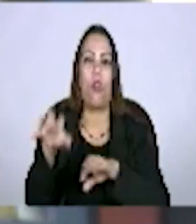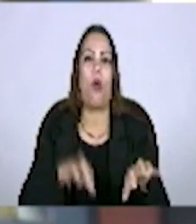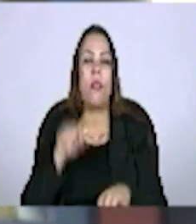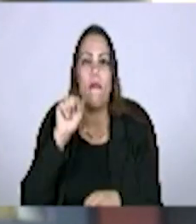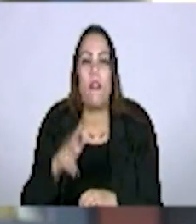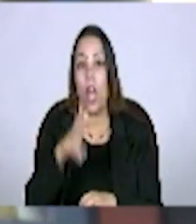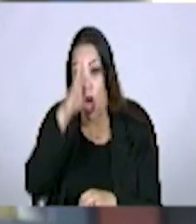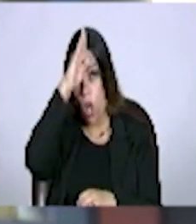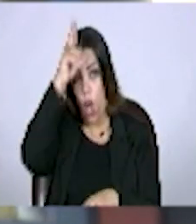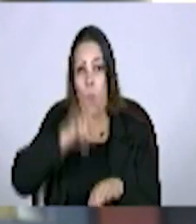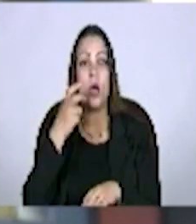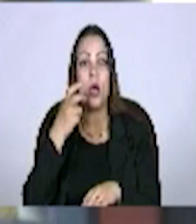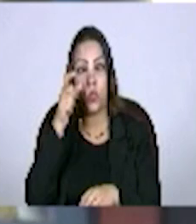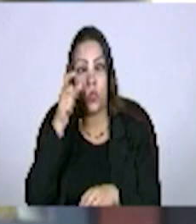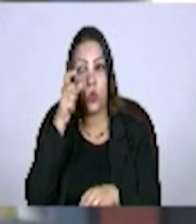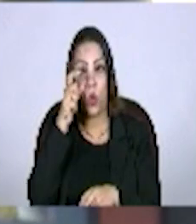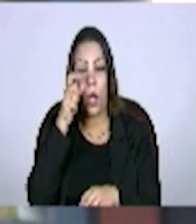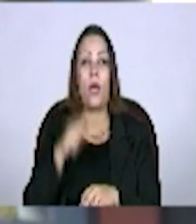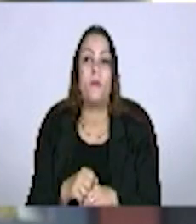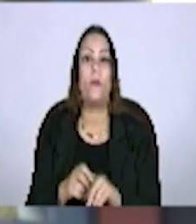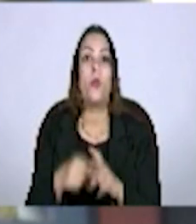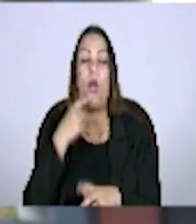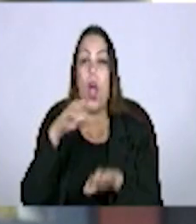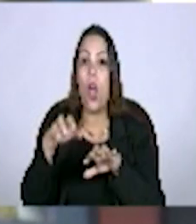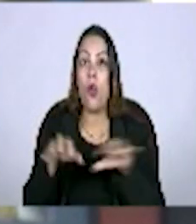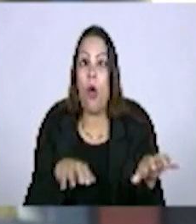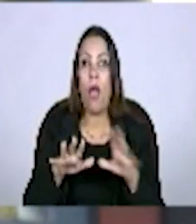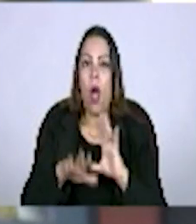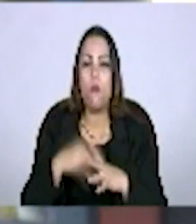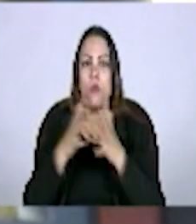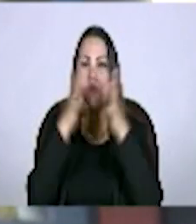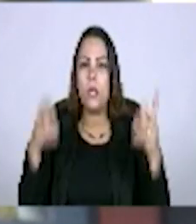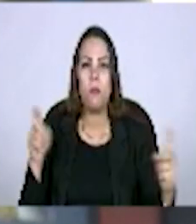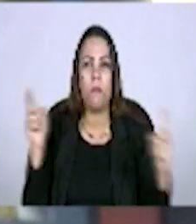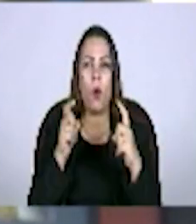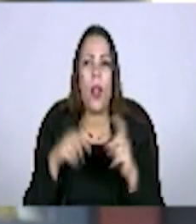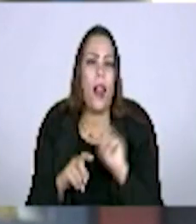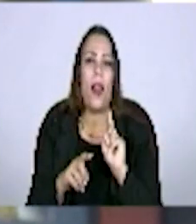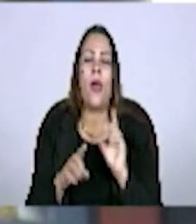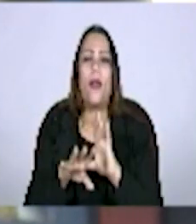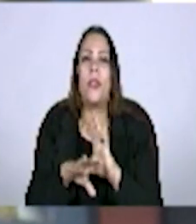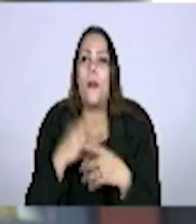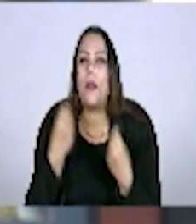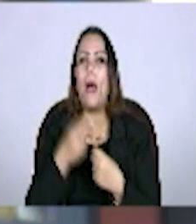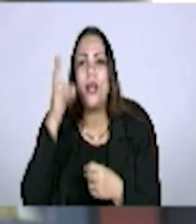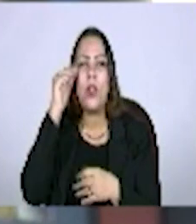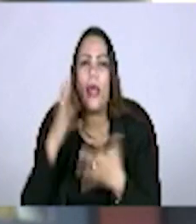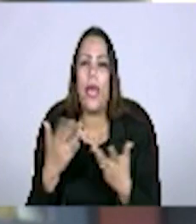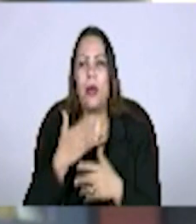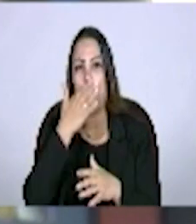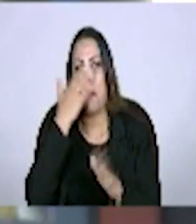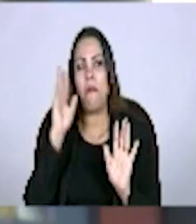بين العراق وسوريا فايران مش عايزه توسع المواجه مع الولايات المتحده ولكن ماذا ستفعل مع اسرائيل ده